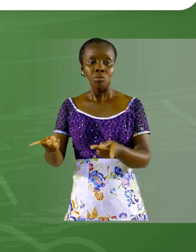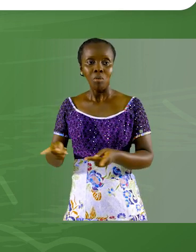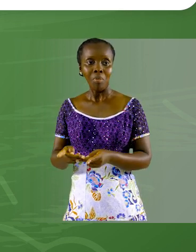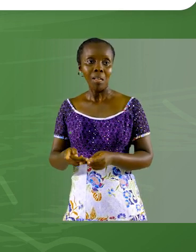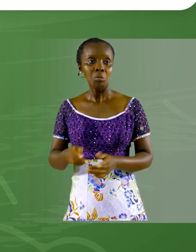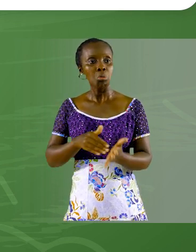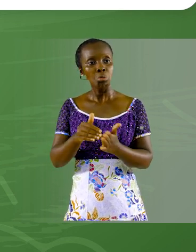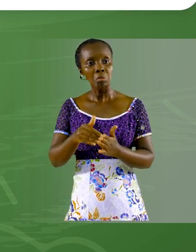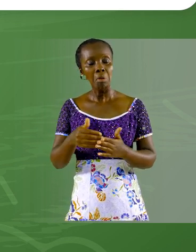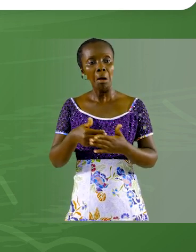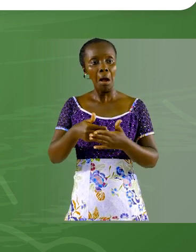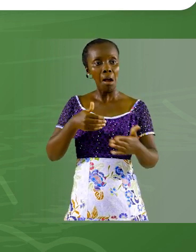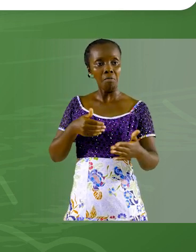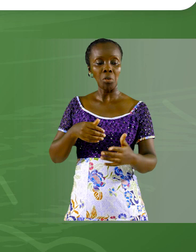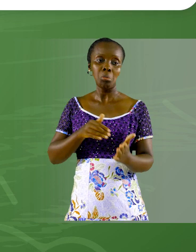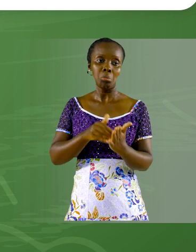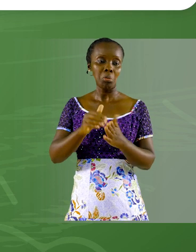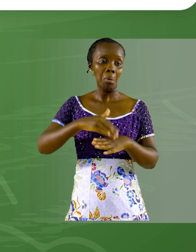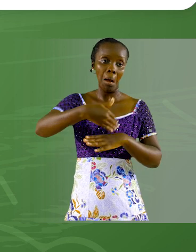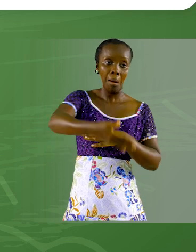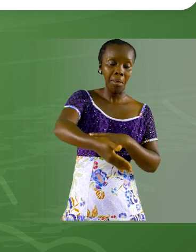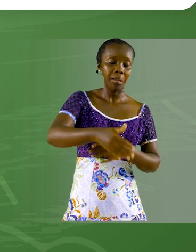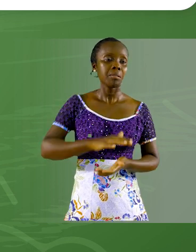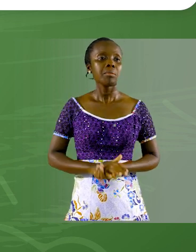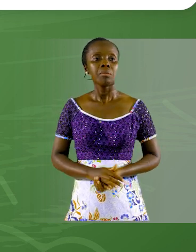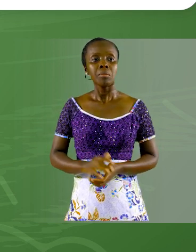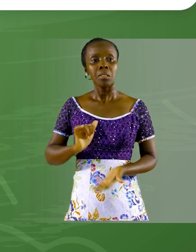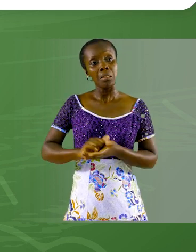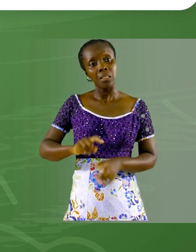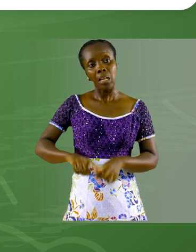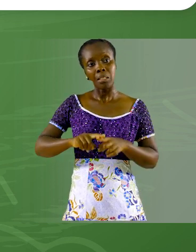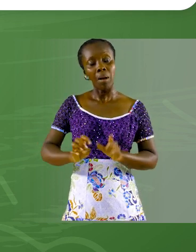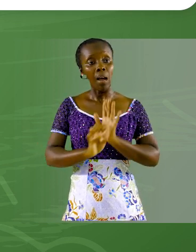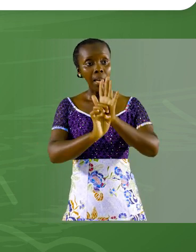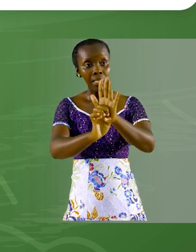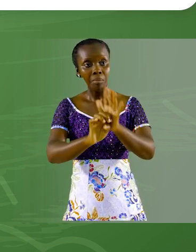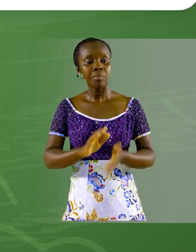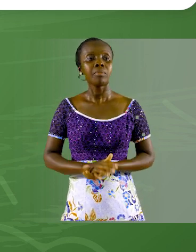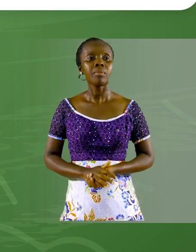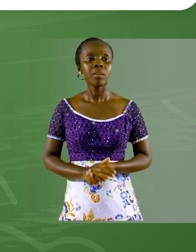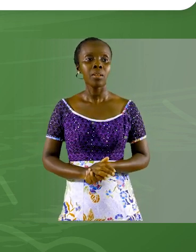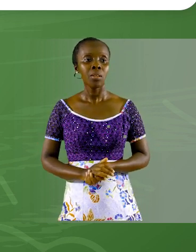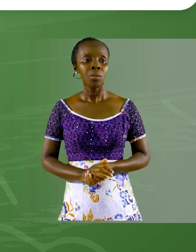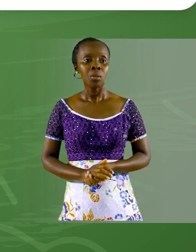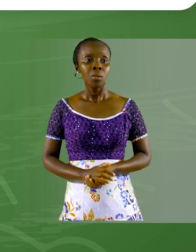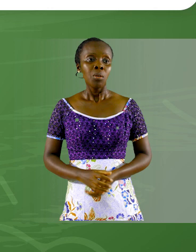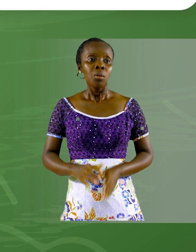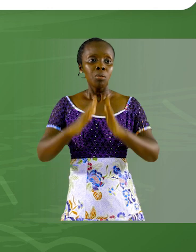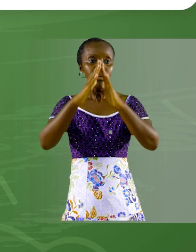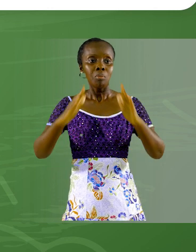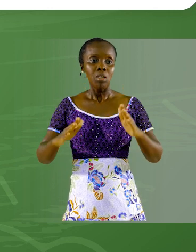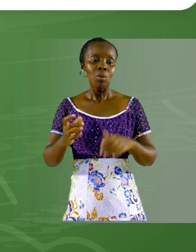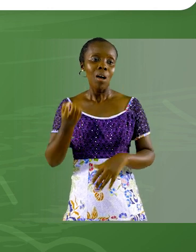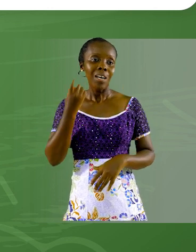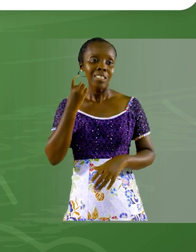avant lui, tantôt après lui. Nous avons l'exemple de une maison